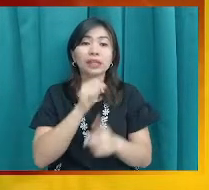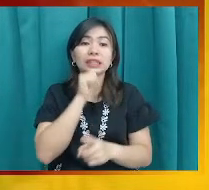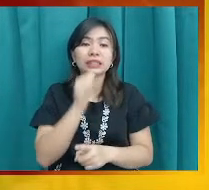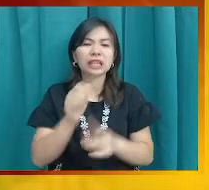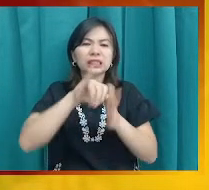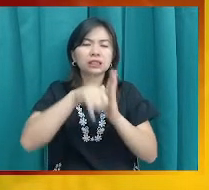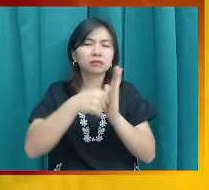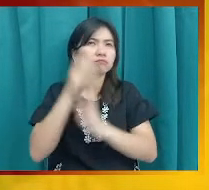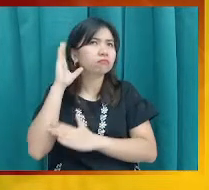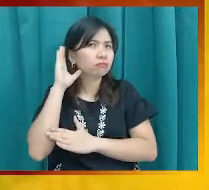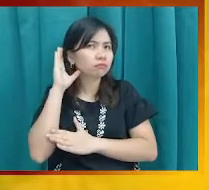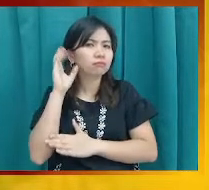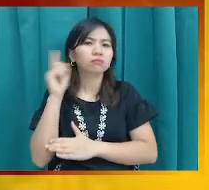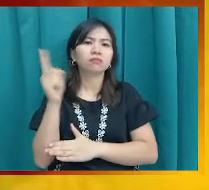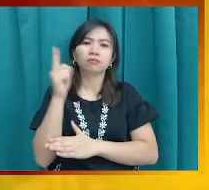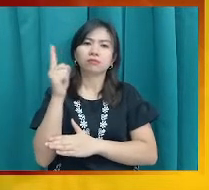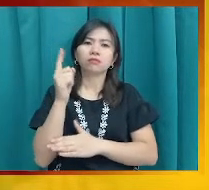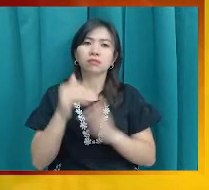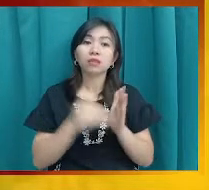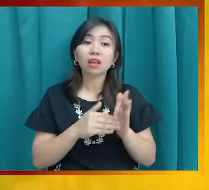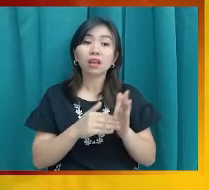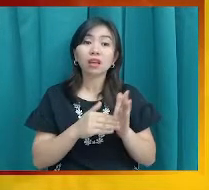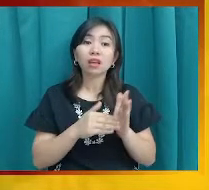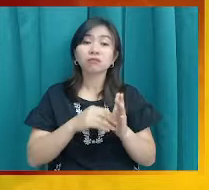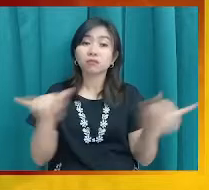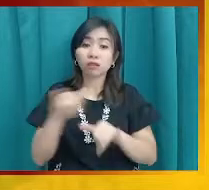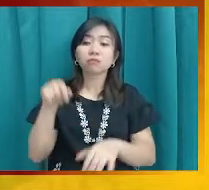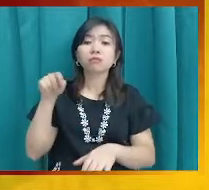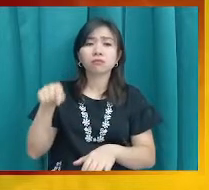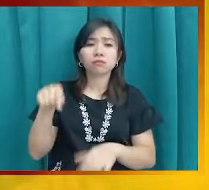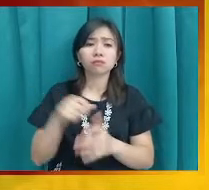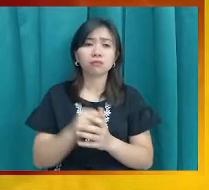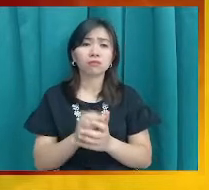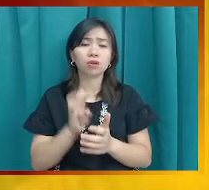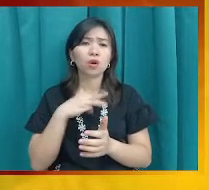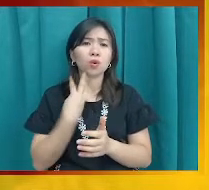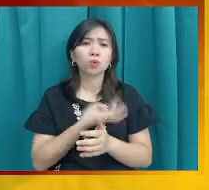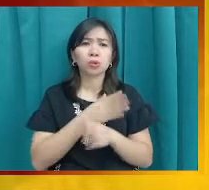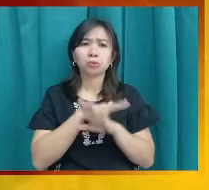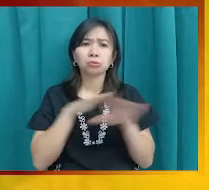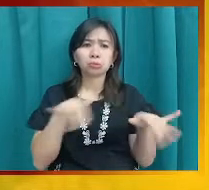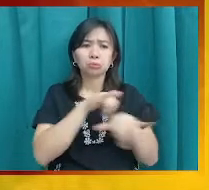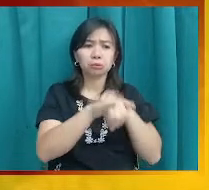ang pangyayari. Imagine, for 1.5 years, niloko mo sarili mo. Hindi kami.